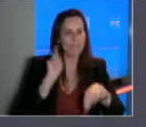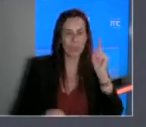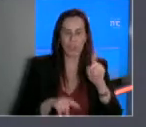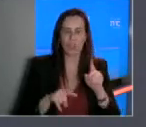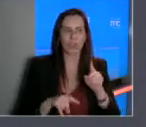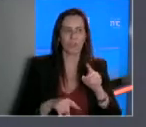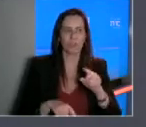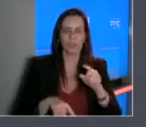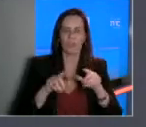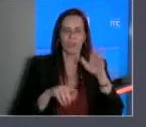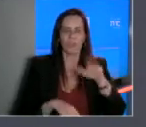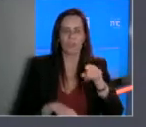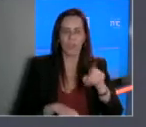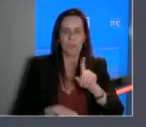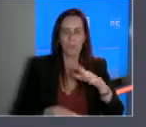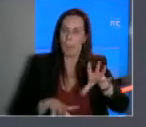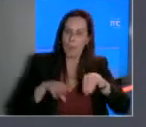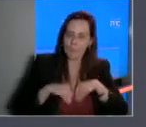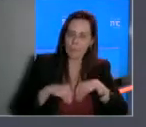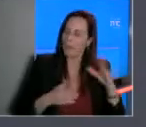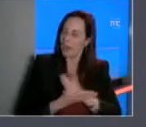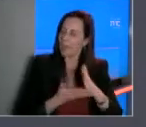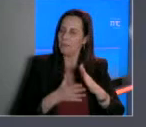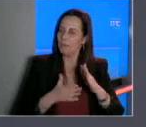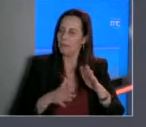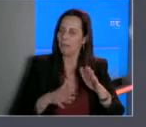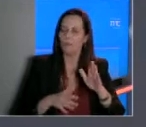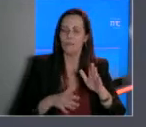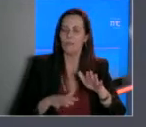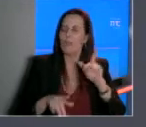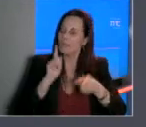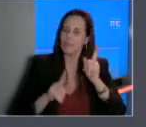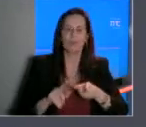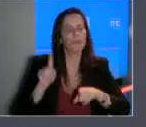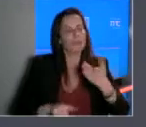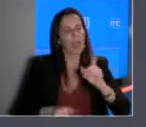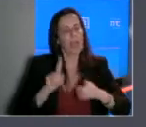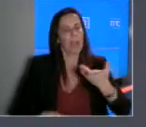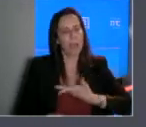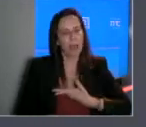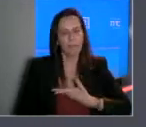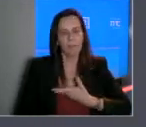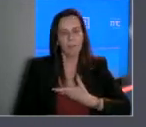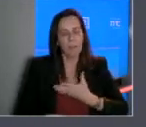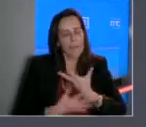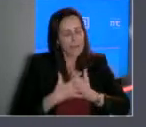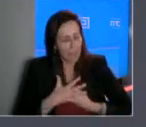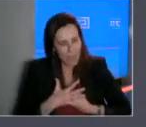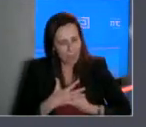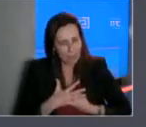זה מה שיש. וגם אם לא מסכימים עם החלטות הממסד, לעתים צריך לקבל אותם, לנשוך את